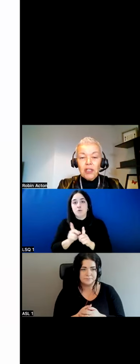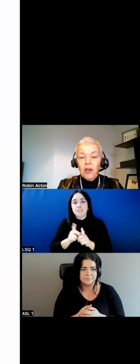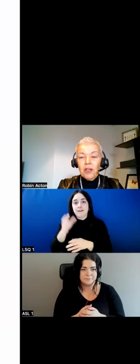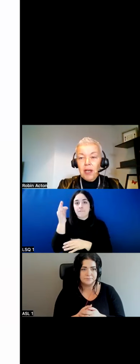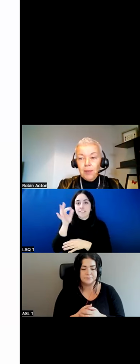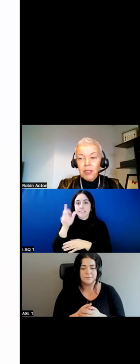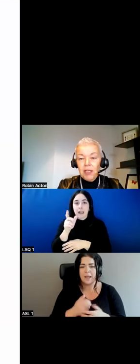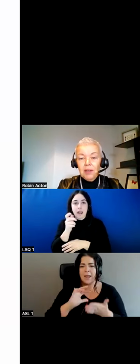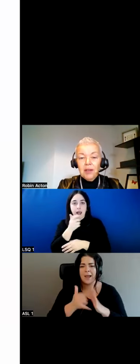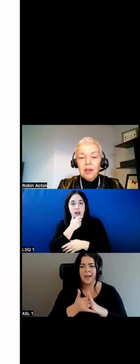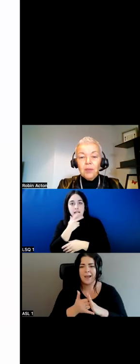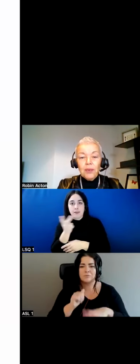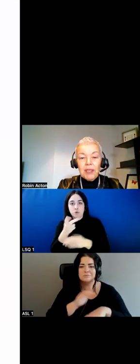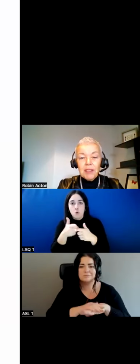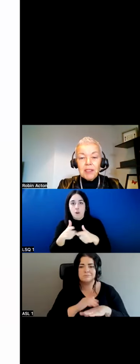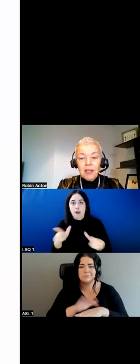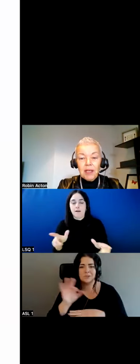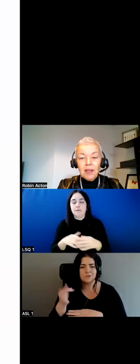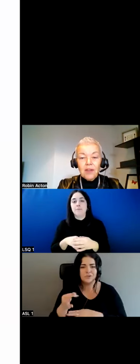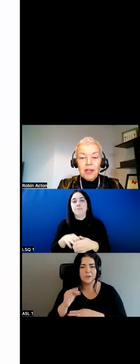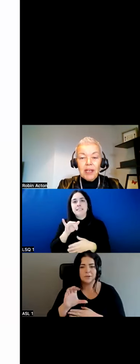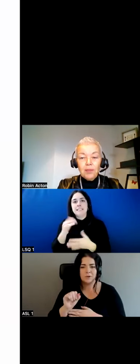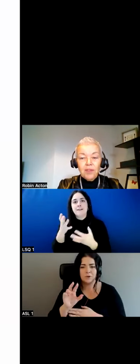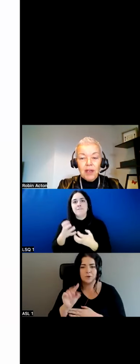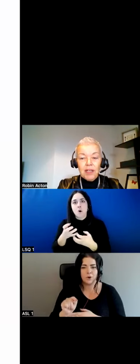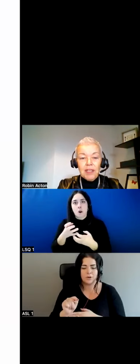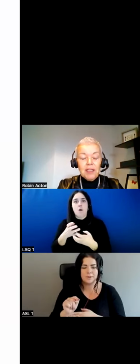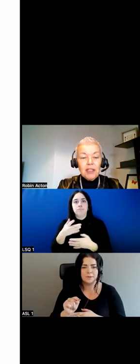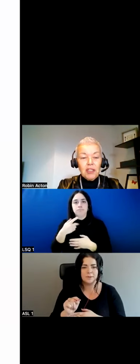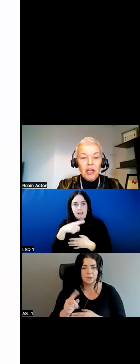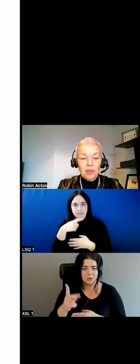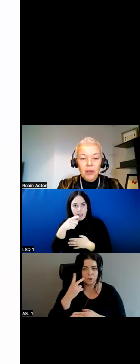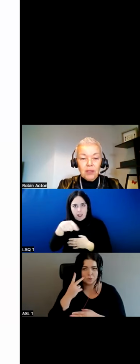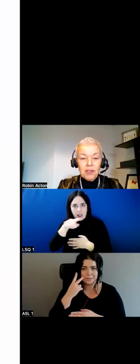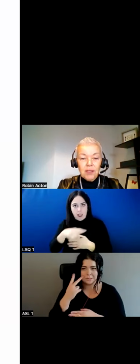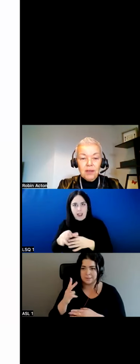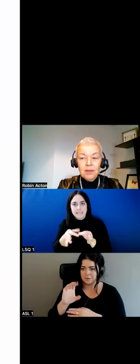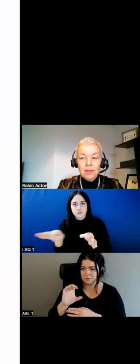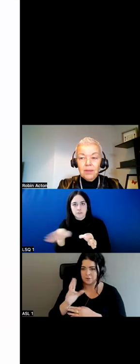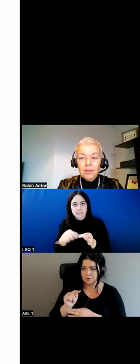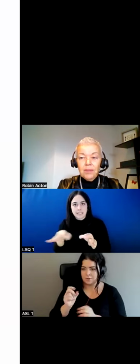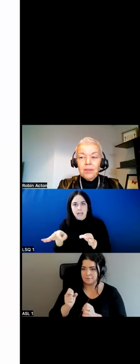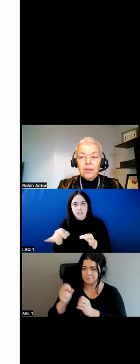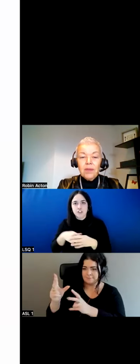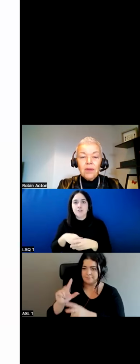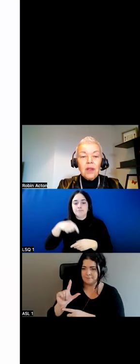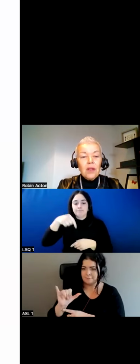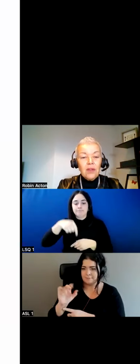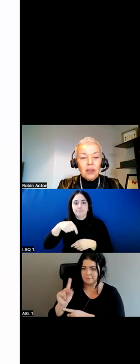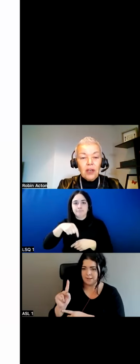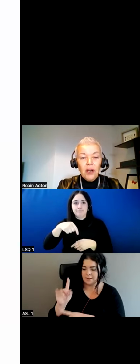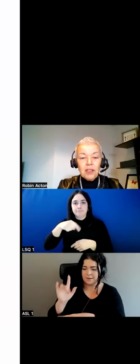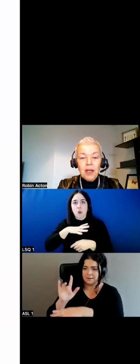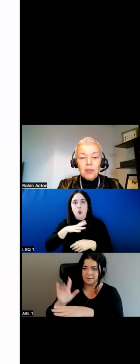Pour activer le sous-titrage en anglais ou en français, cliquez sur les liens fournis dans la boîte de